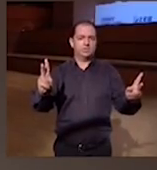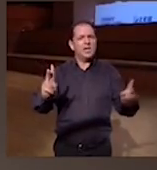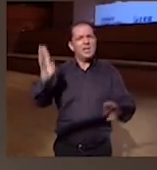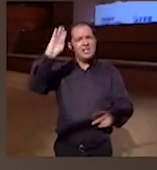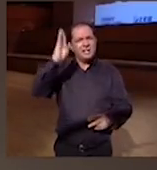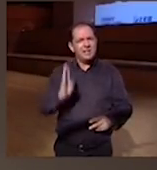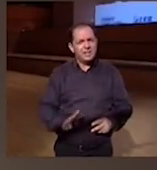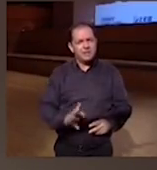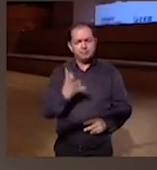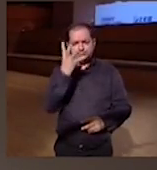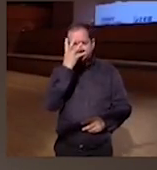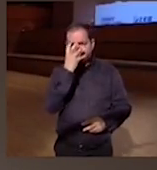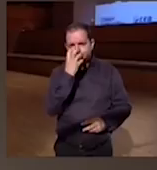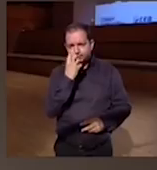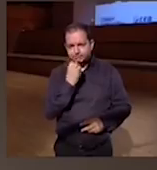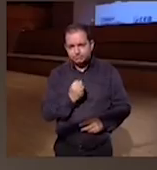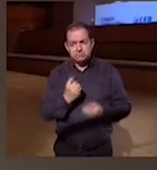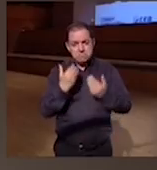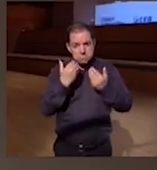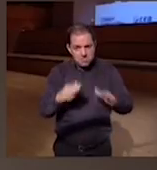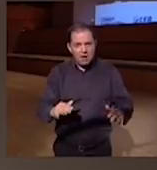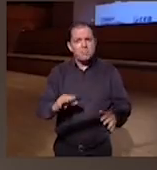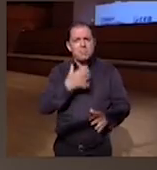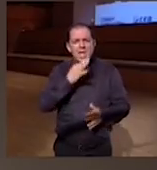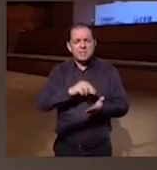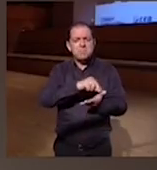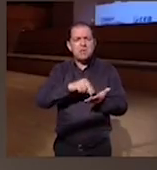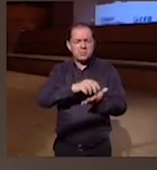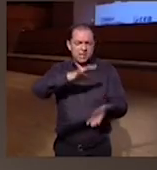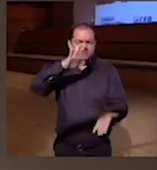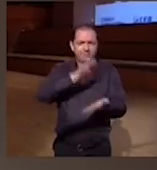κρίσης να γίνει μοίρα για τον τόπο μας.